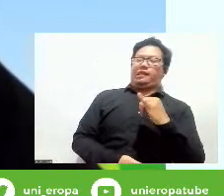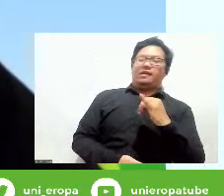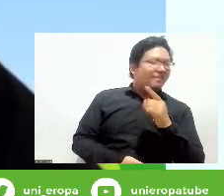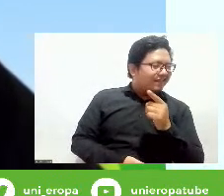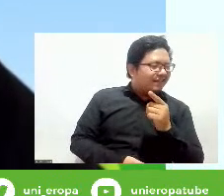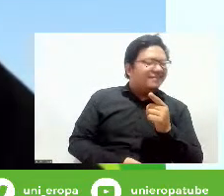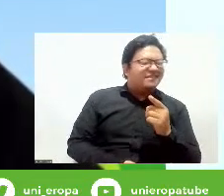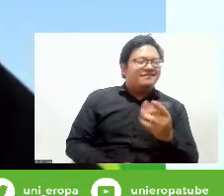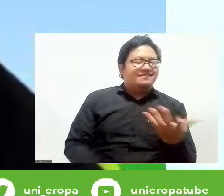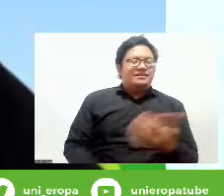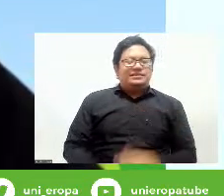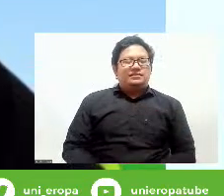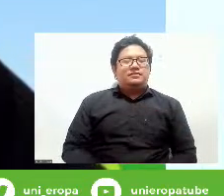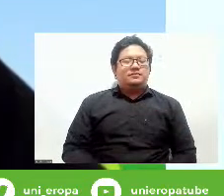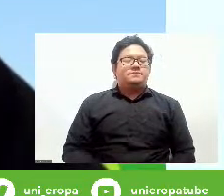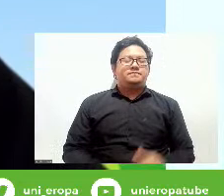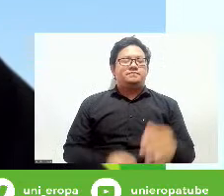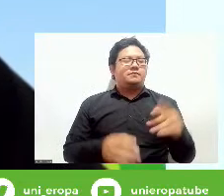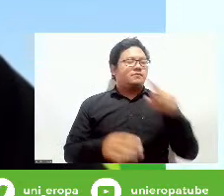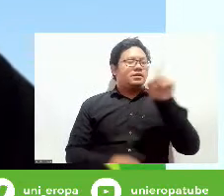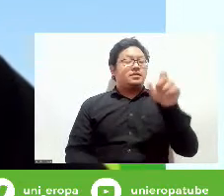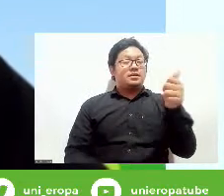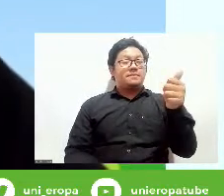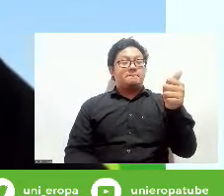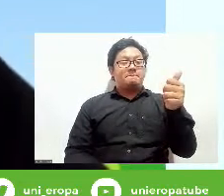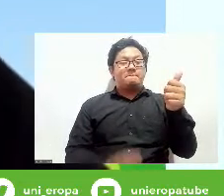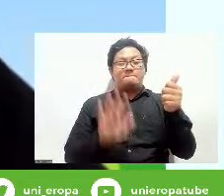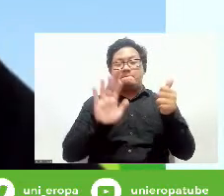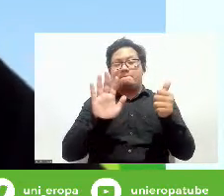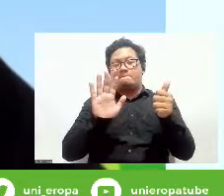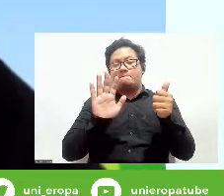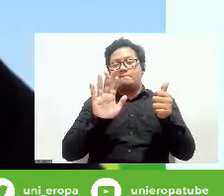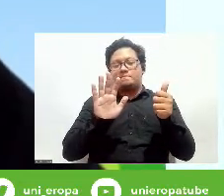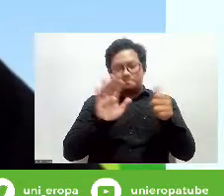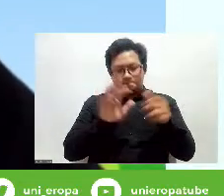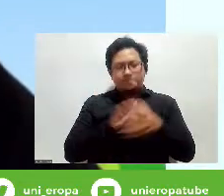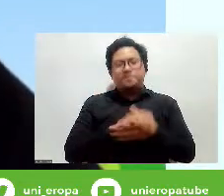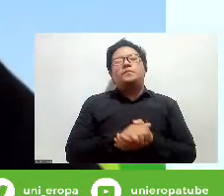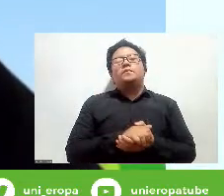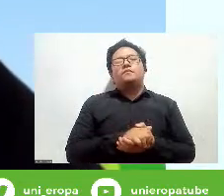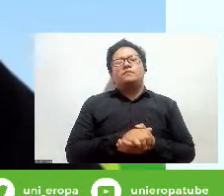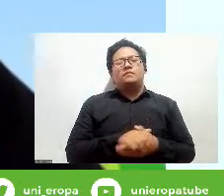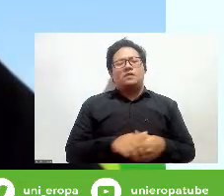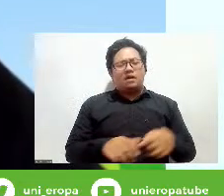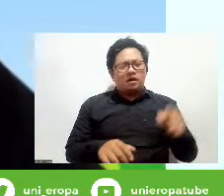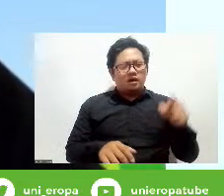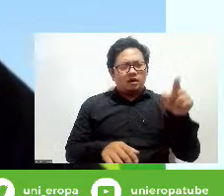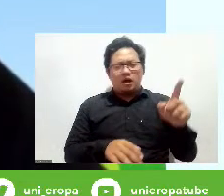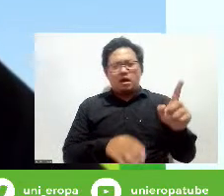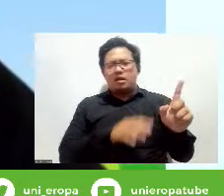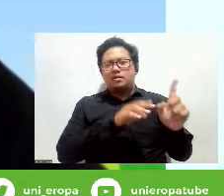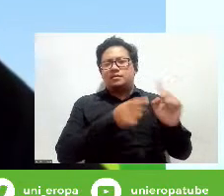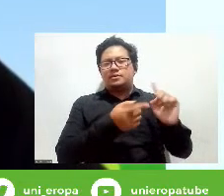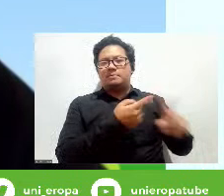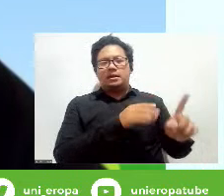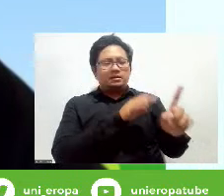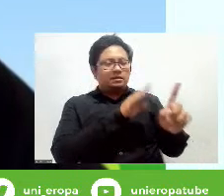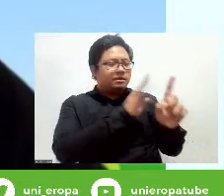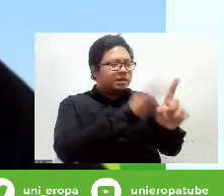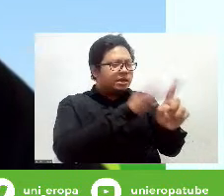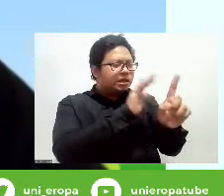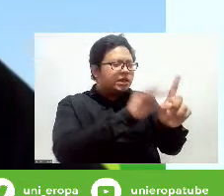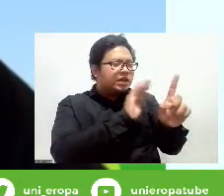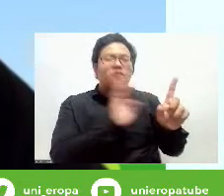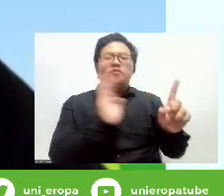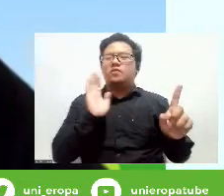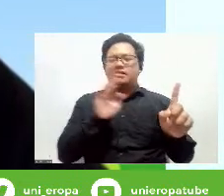silakan kita lihat Saya pernah mengingatkan teman-teman agar ini dia m paling tinggi